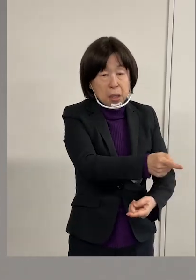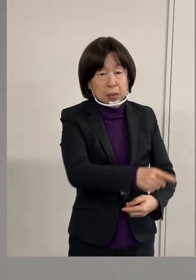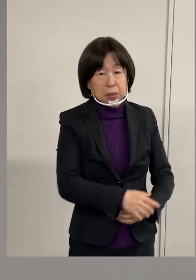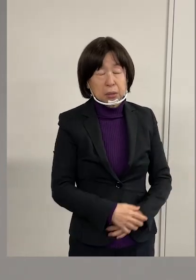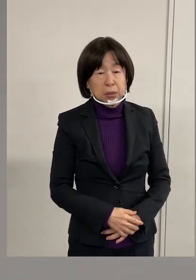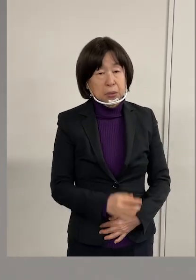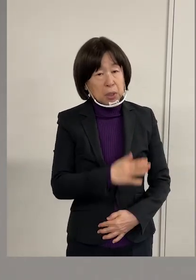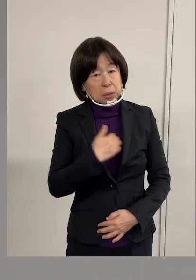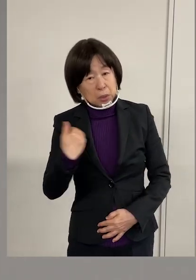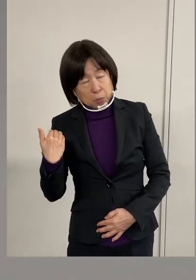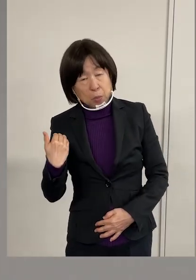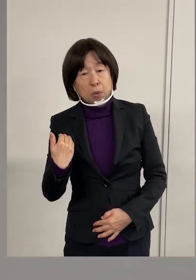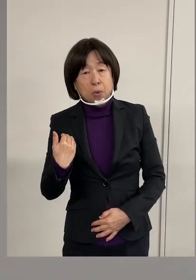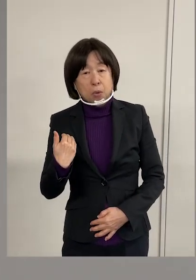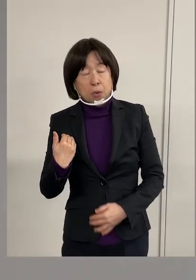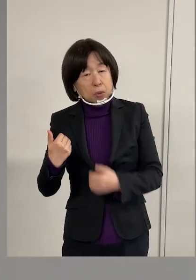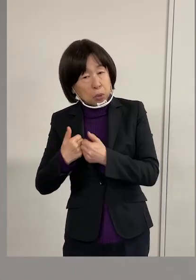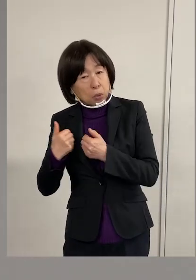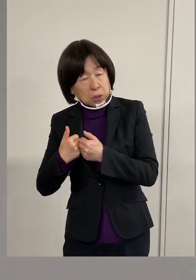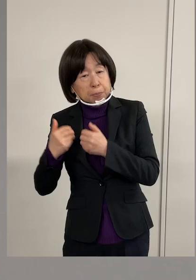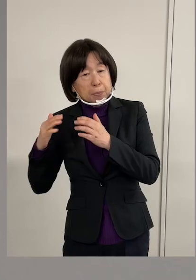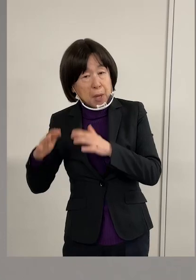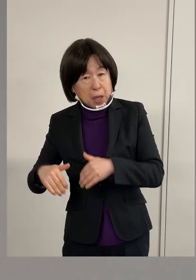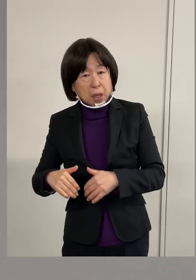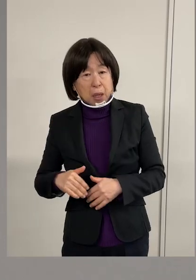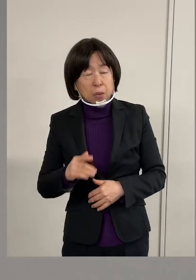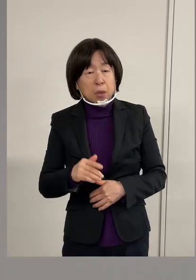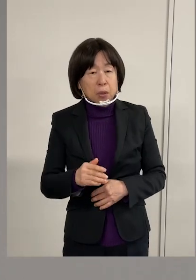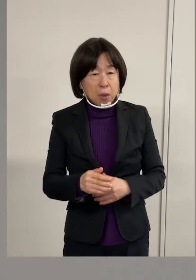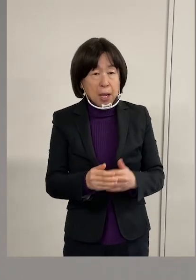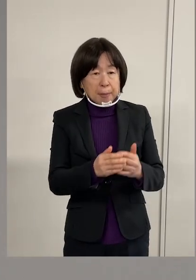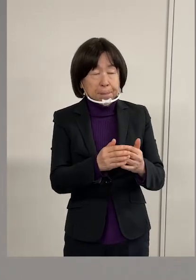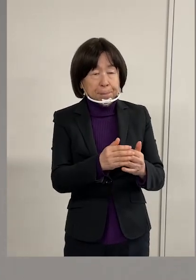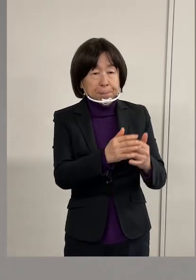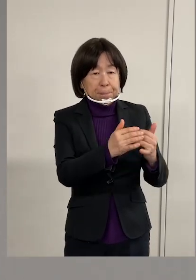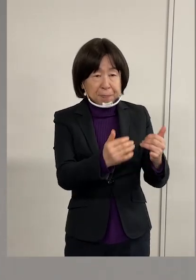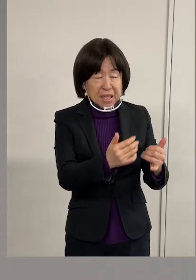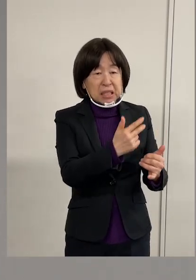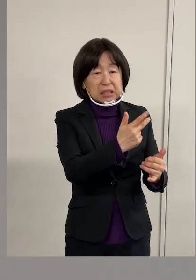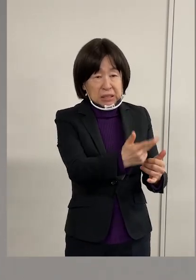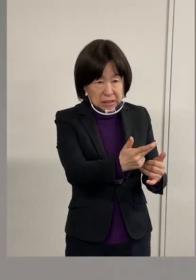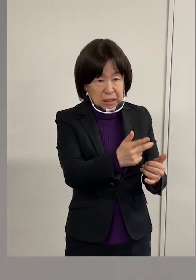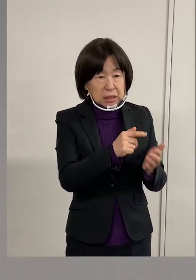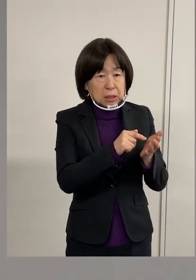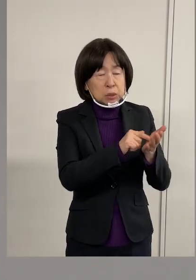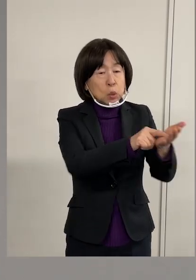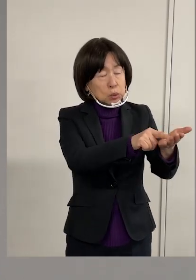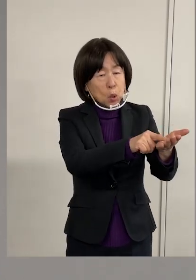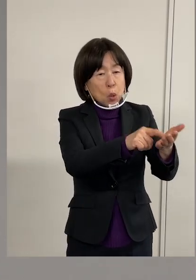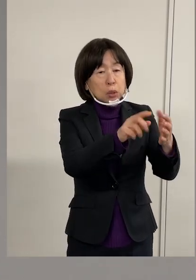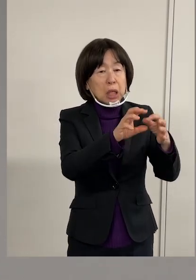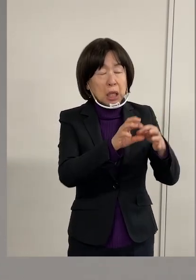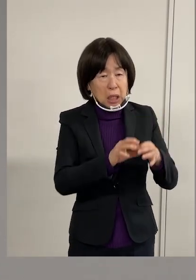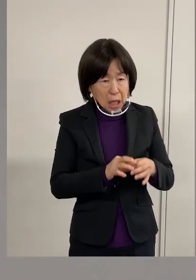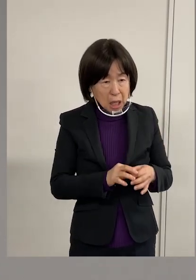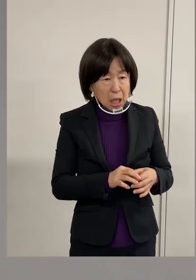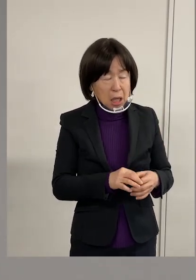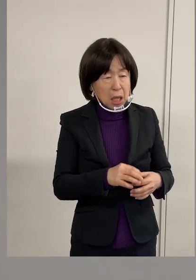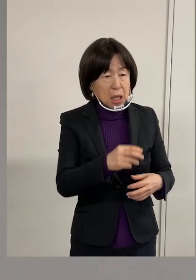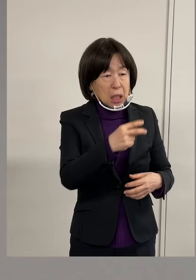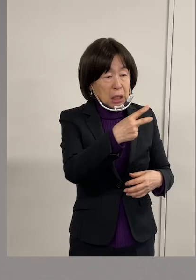ども、いわゆるこれ民事訴訟なので、もう2審で確定するということにな